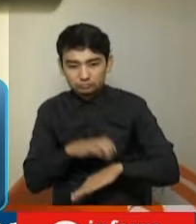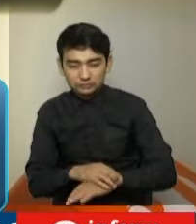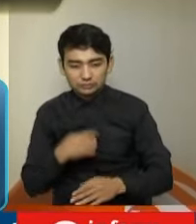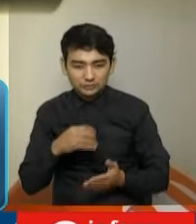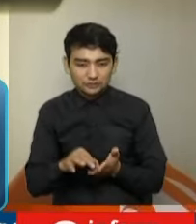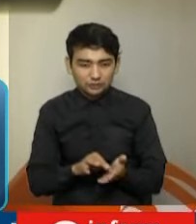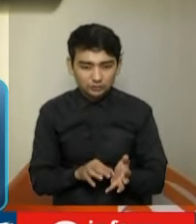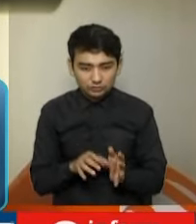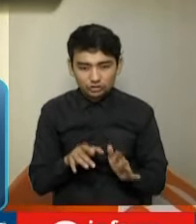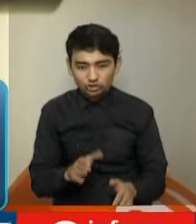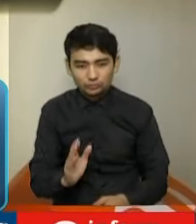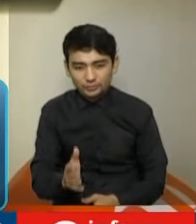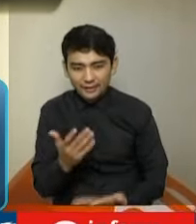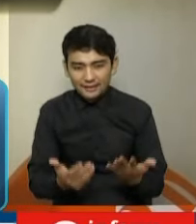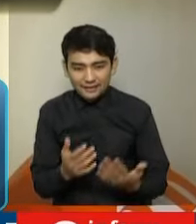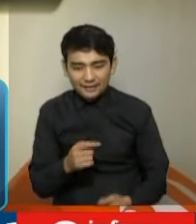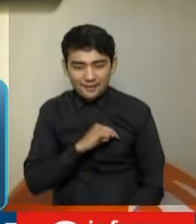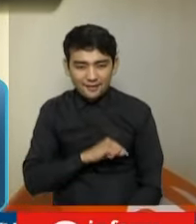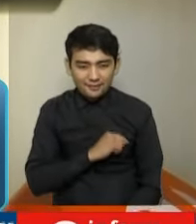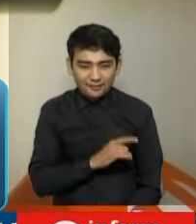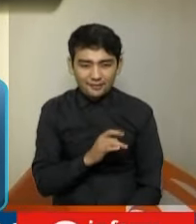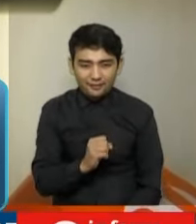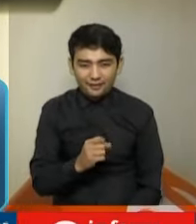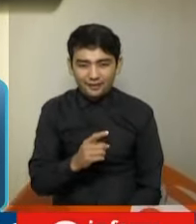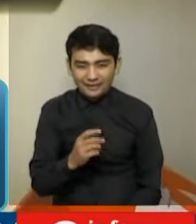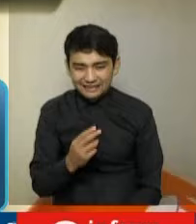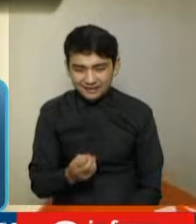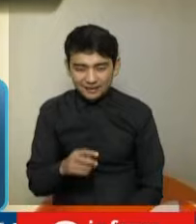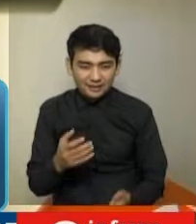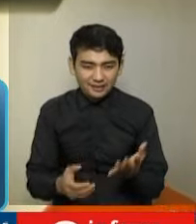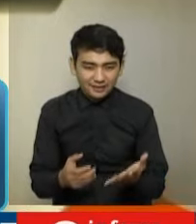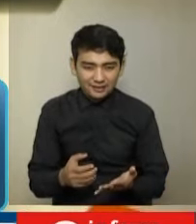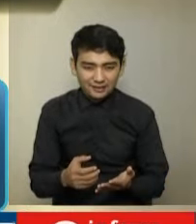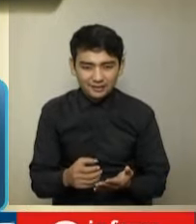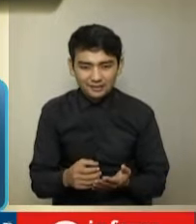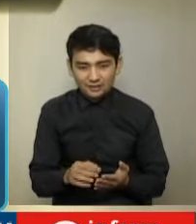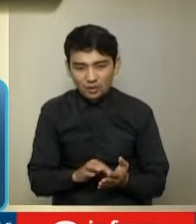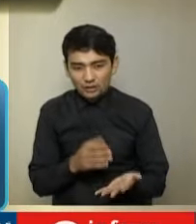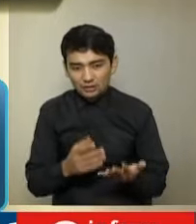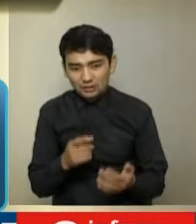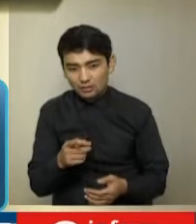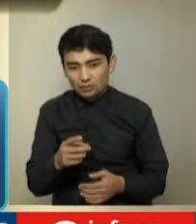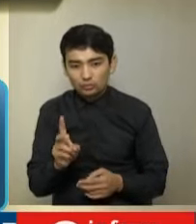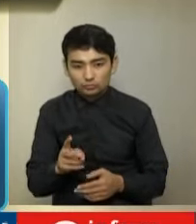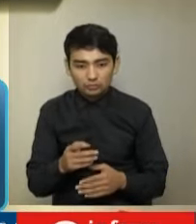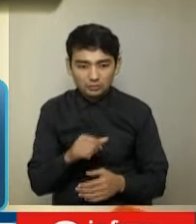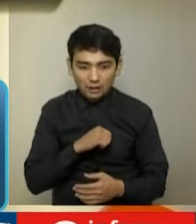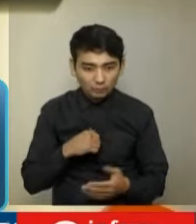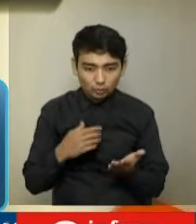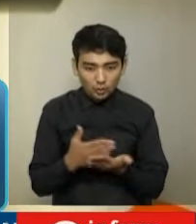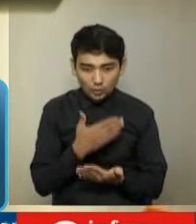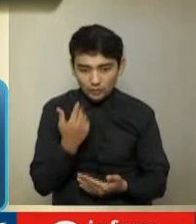незамедлительно принимаем меры либо реагирующего характера, и в случае, если уже нет никакой реакции с обратной стороны, тогда мы